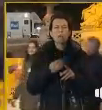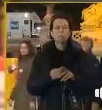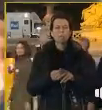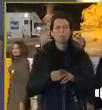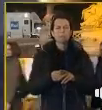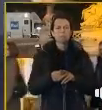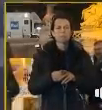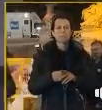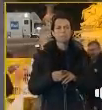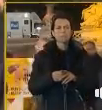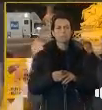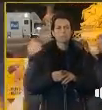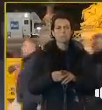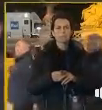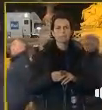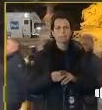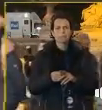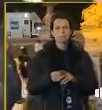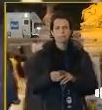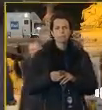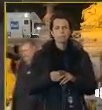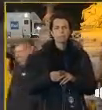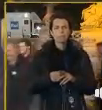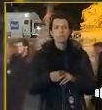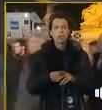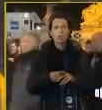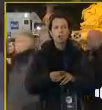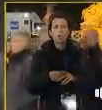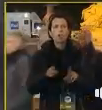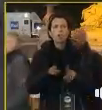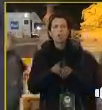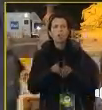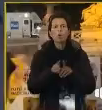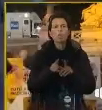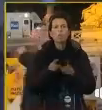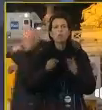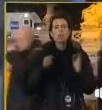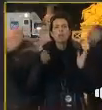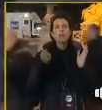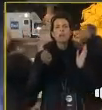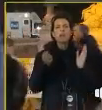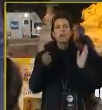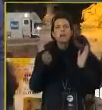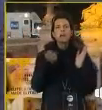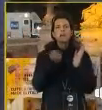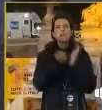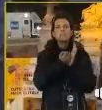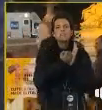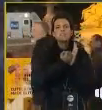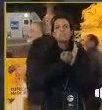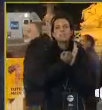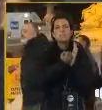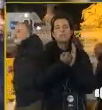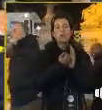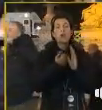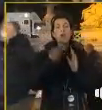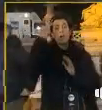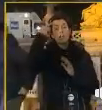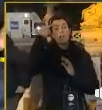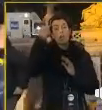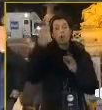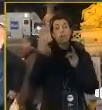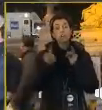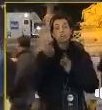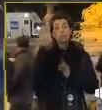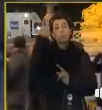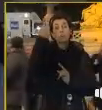frigo come una calamita, un vaffino sulla macchina, ricordati del tuo primo vaffanculo,